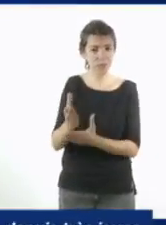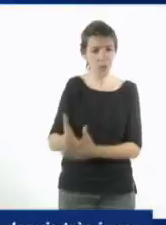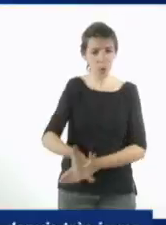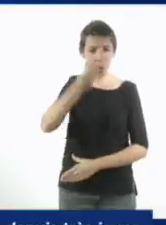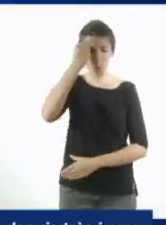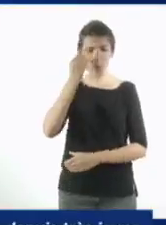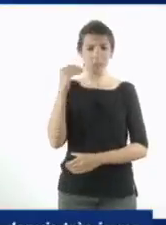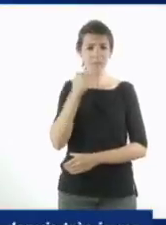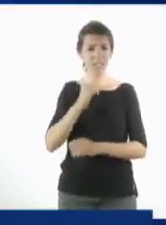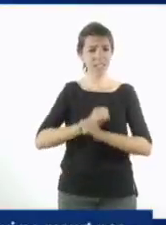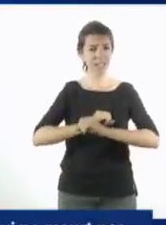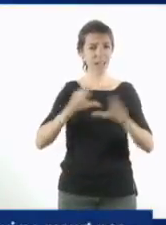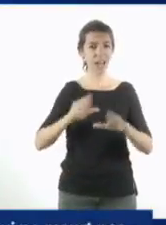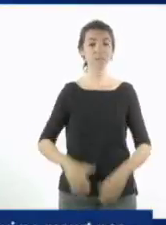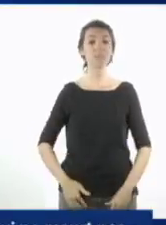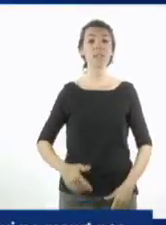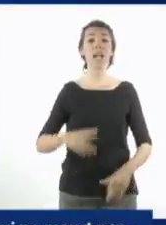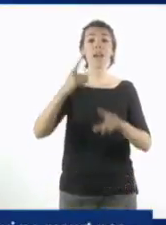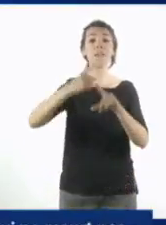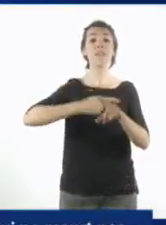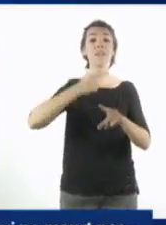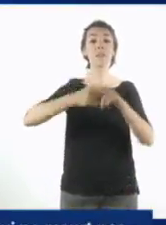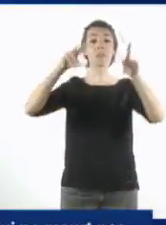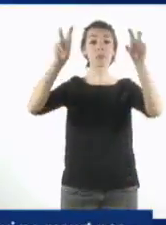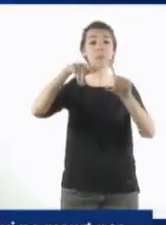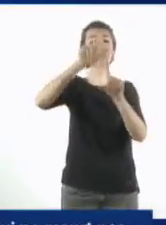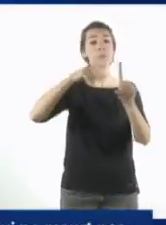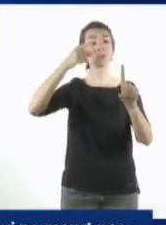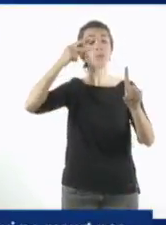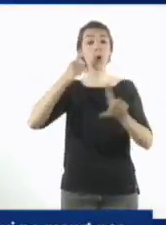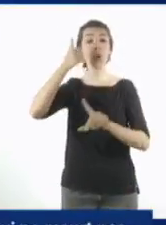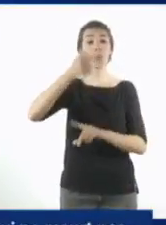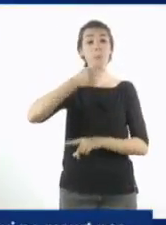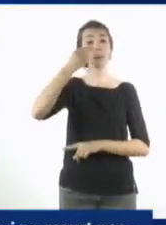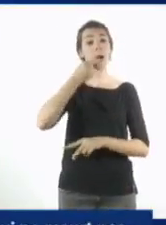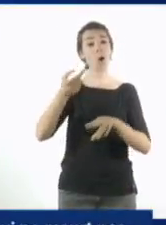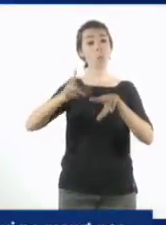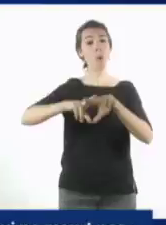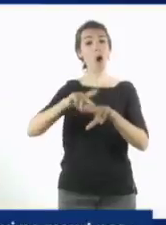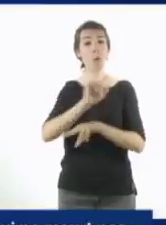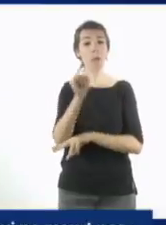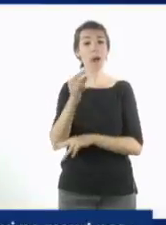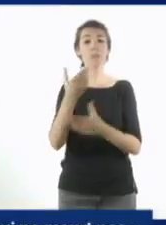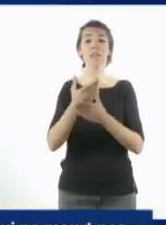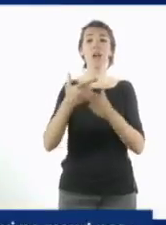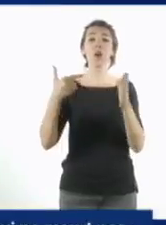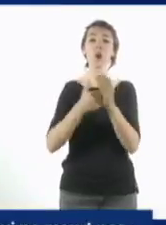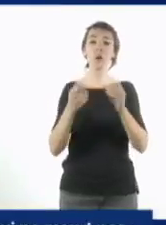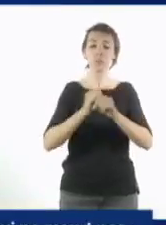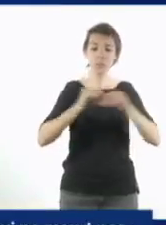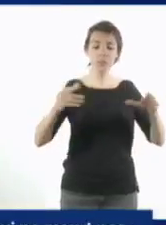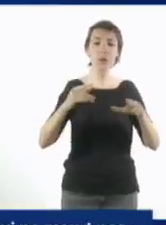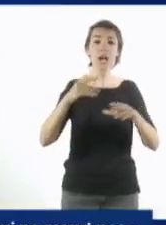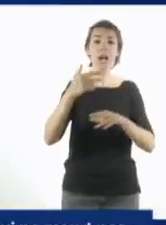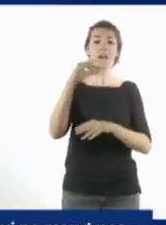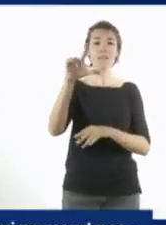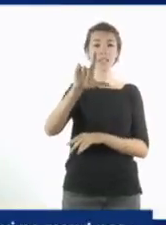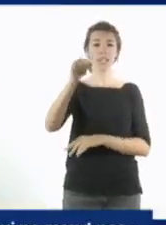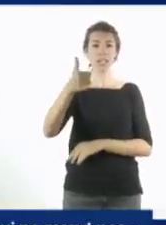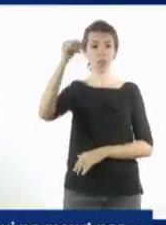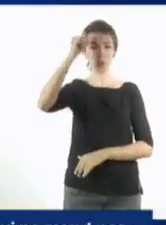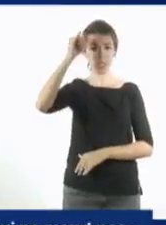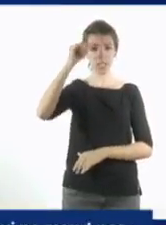sens de ça. Le film Nidoïch Neslin, Une parole qui ne meurt pas, sera diffusé le 21 juillet sur NC Première